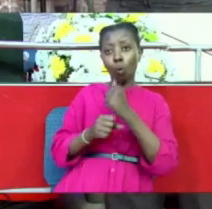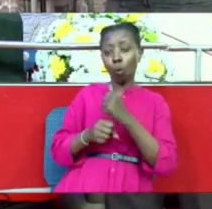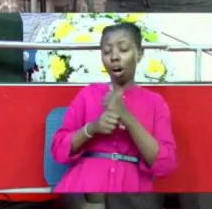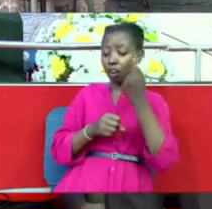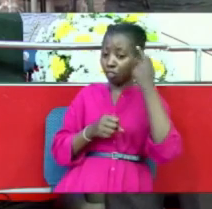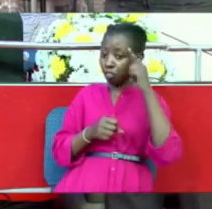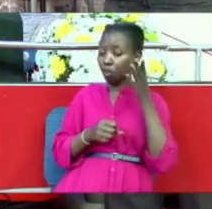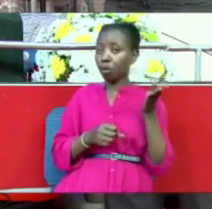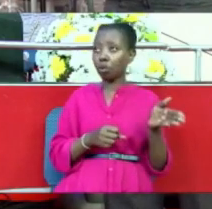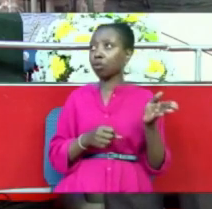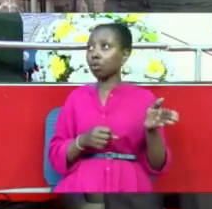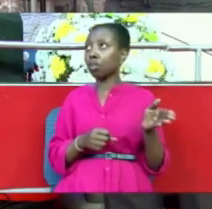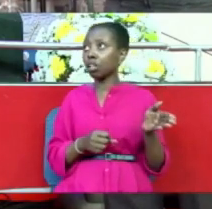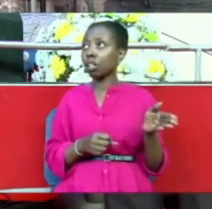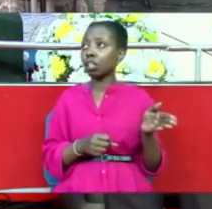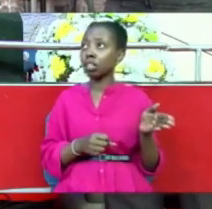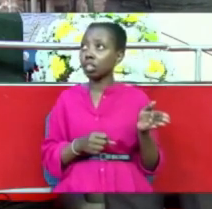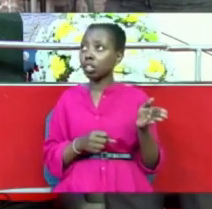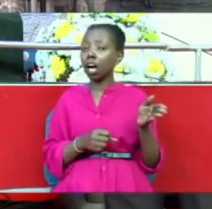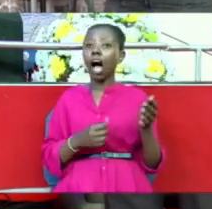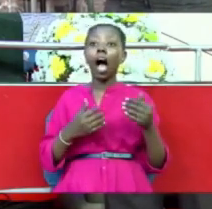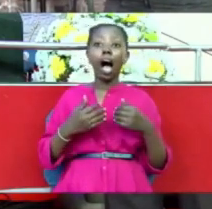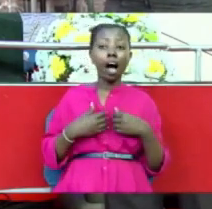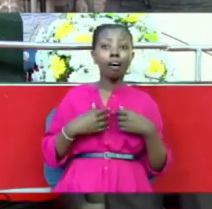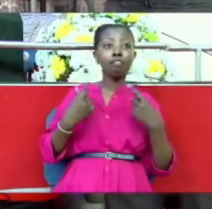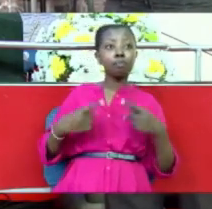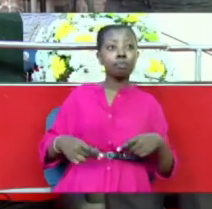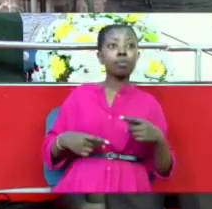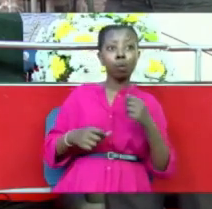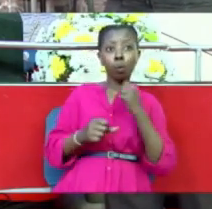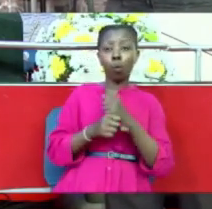Bado biashara inaendelea. Ako na wa? Na watu.